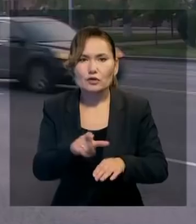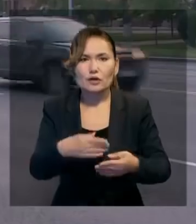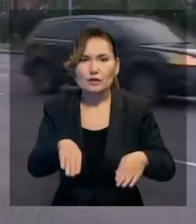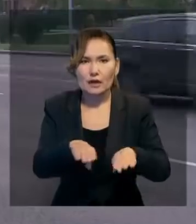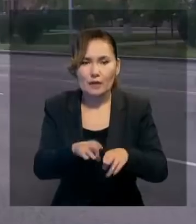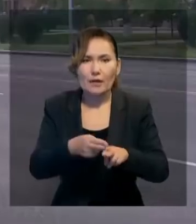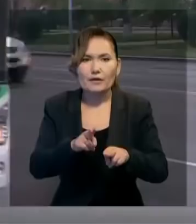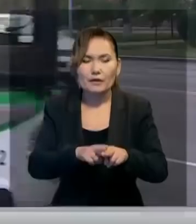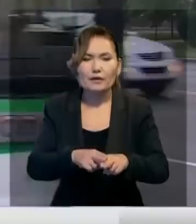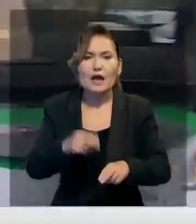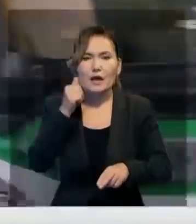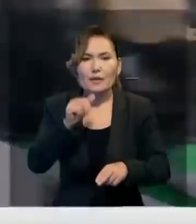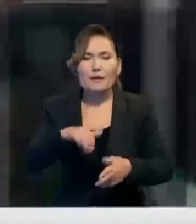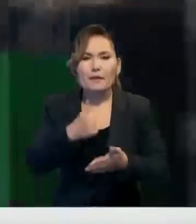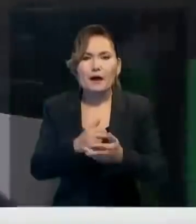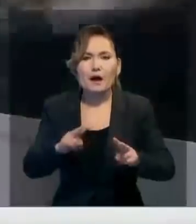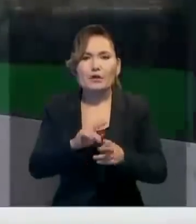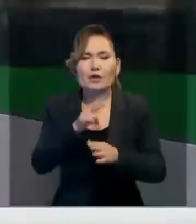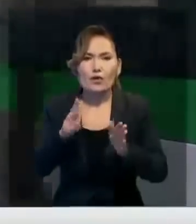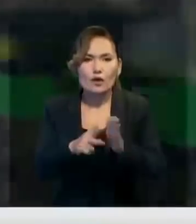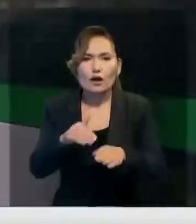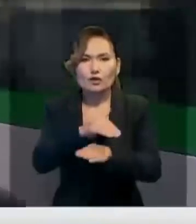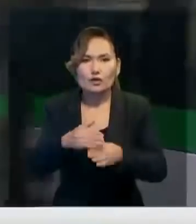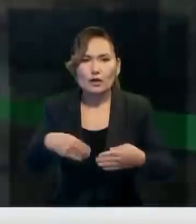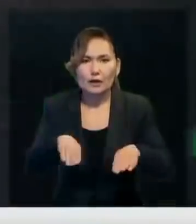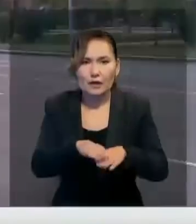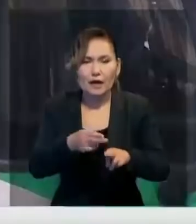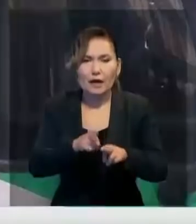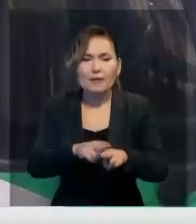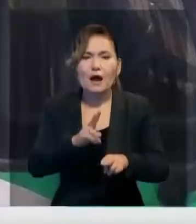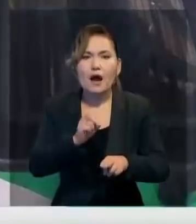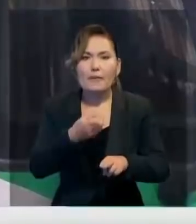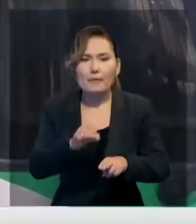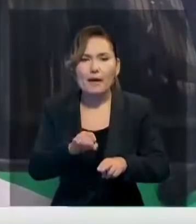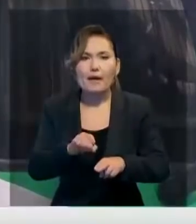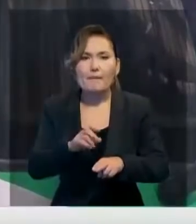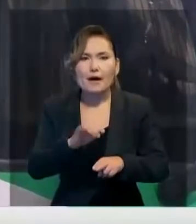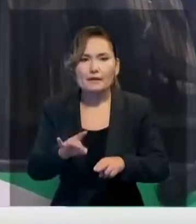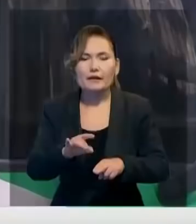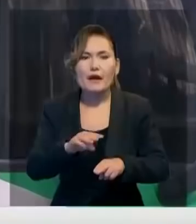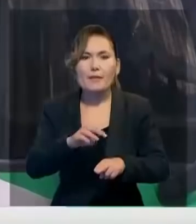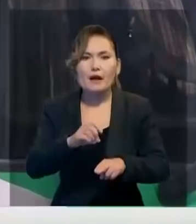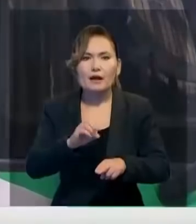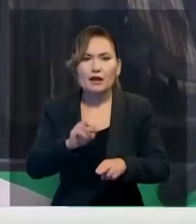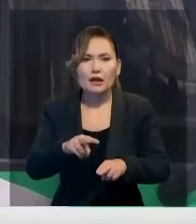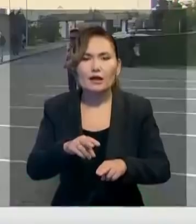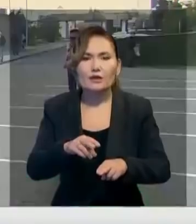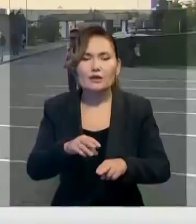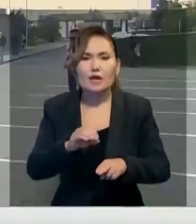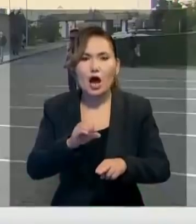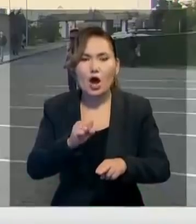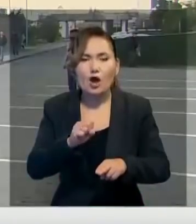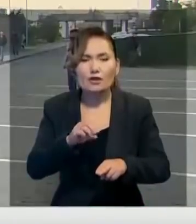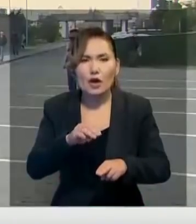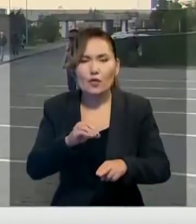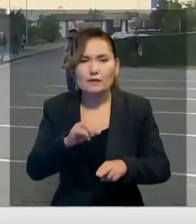шектеледі. Атап айтқанда, ертең бас қалада 18 көше жабылады. Олардың арасында Қабанбай батыр, Мәңгілік ел, Тәуелсіздік,